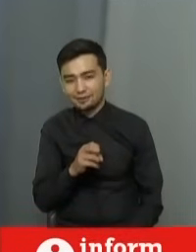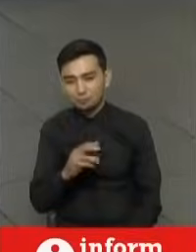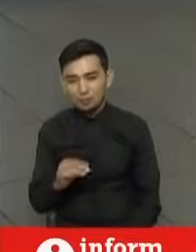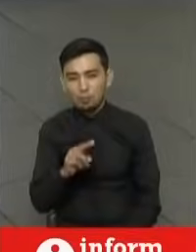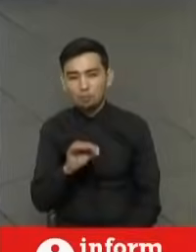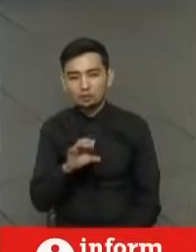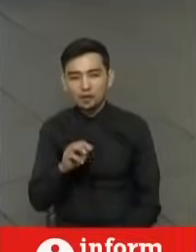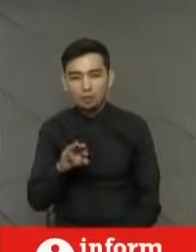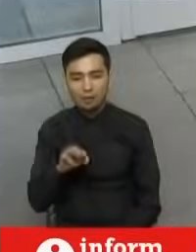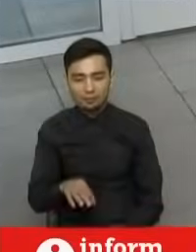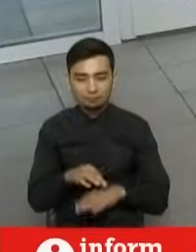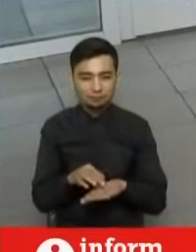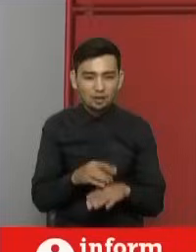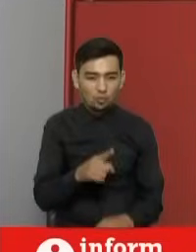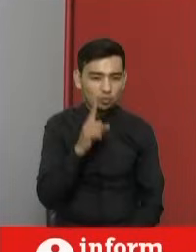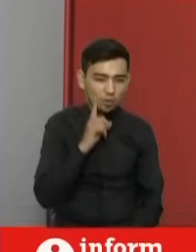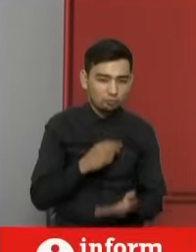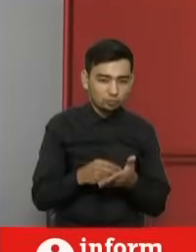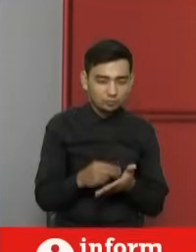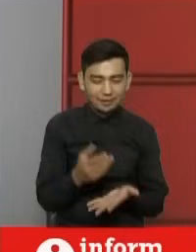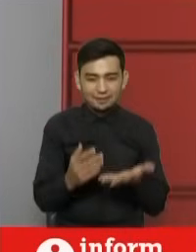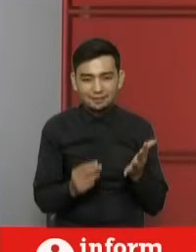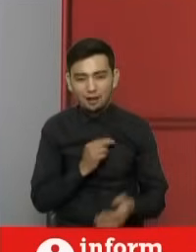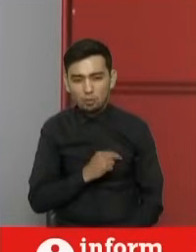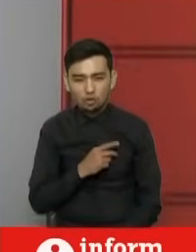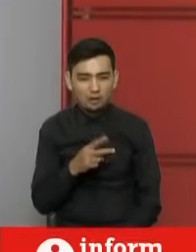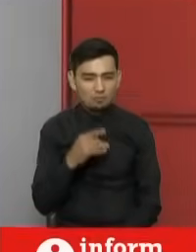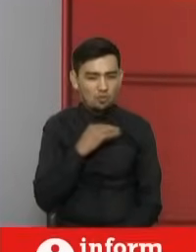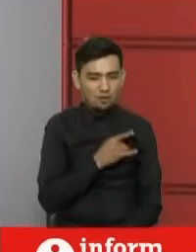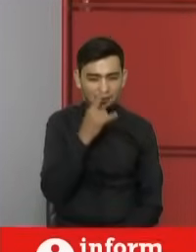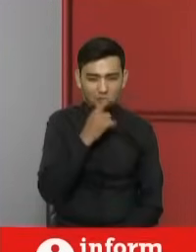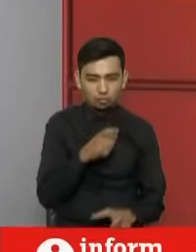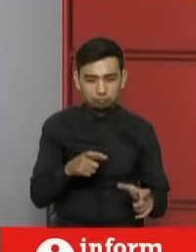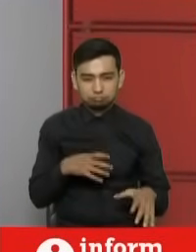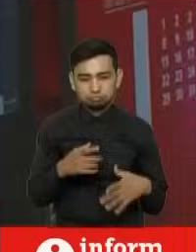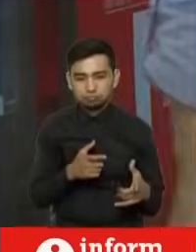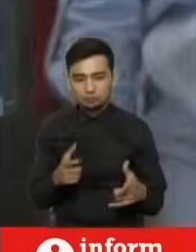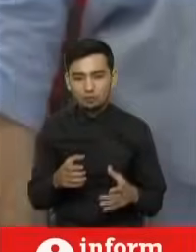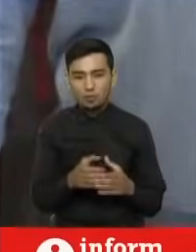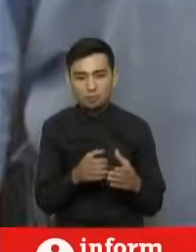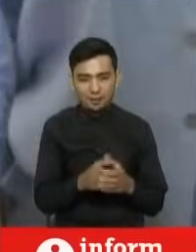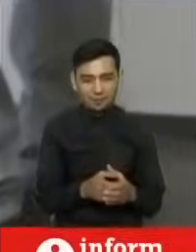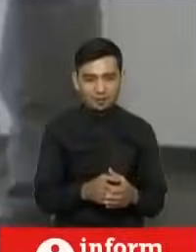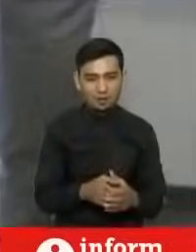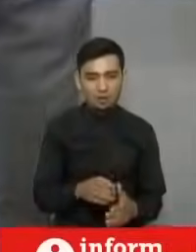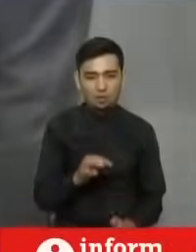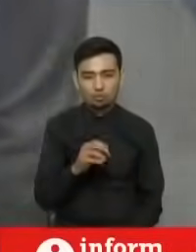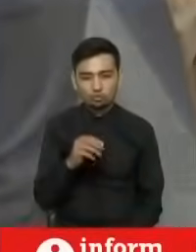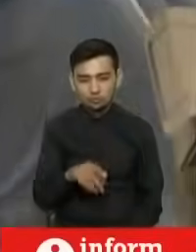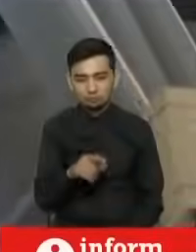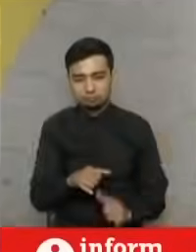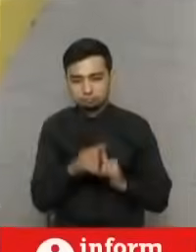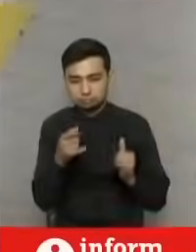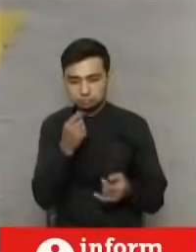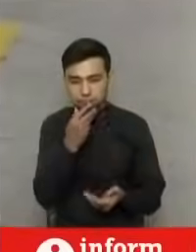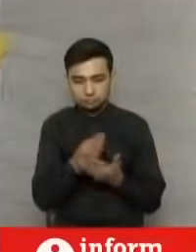Каспий Жума – это не только выгодные покупки, но и работа для многих казахстанцев. Для отечественных компаний это возможность несколько раз увеличить